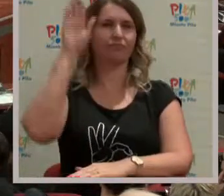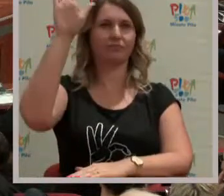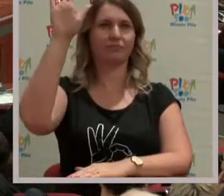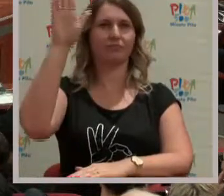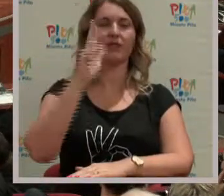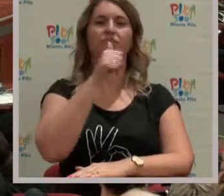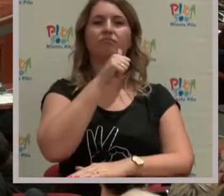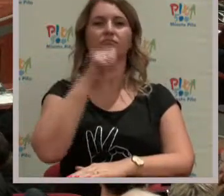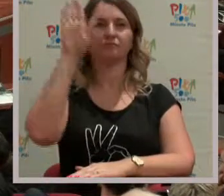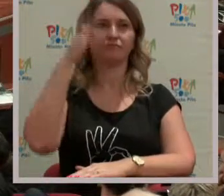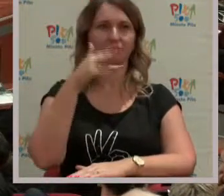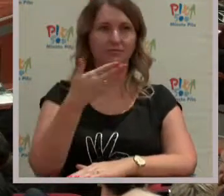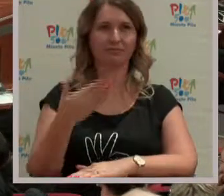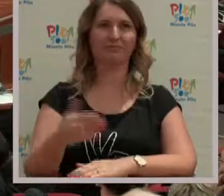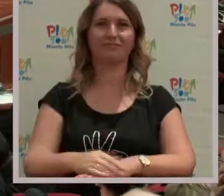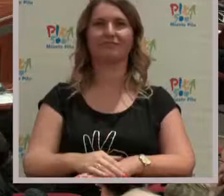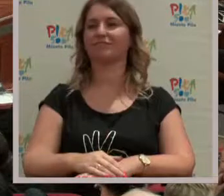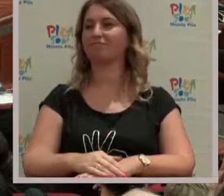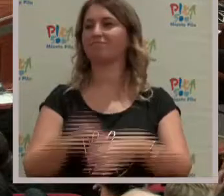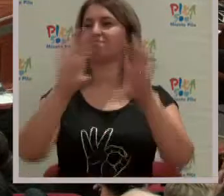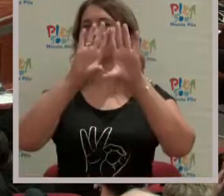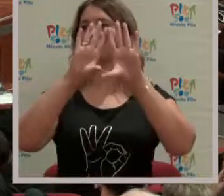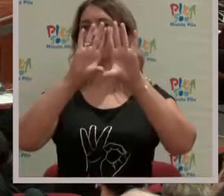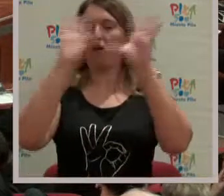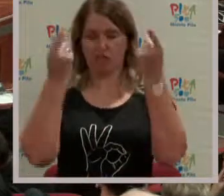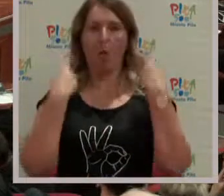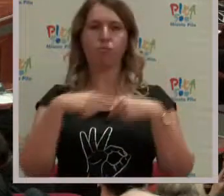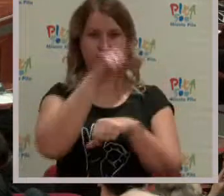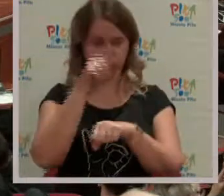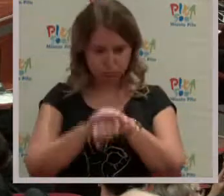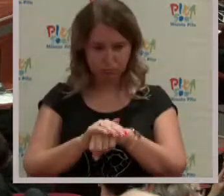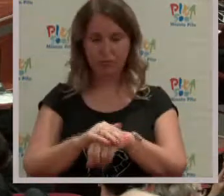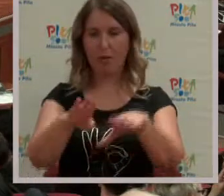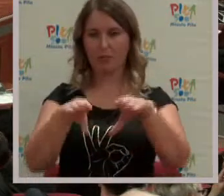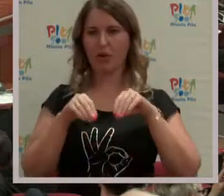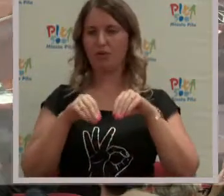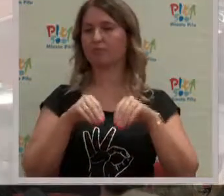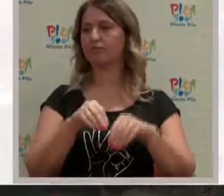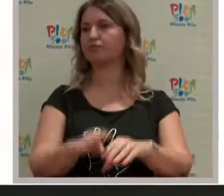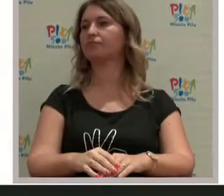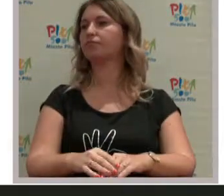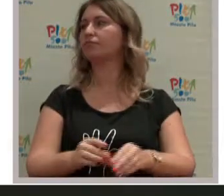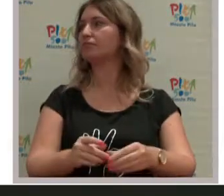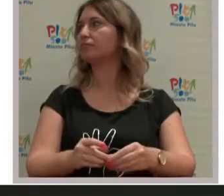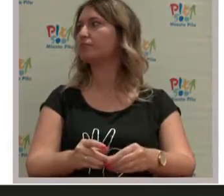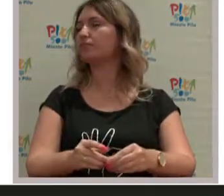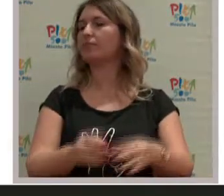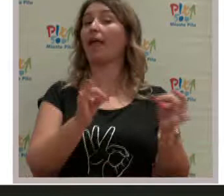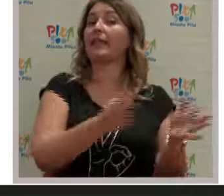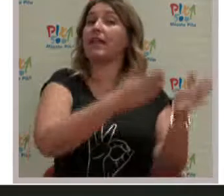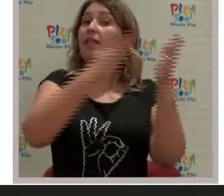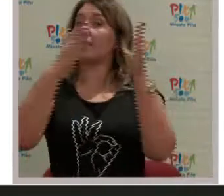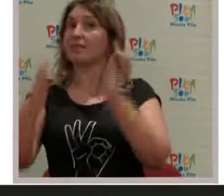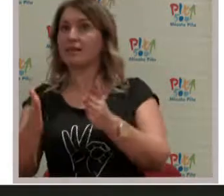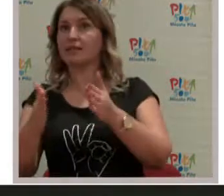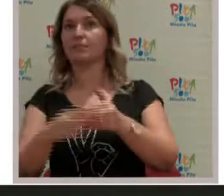Kto się wstrzymał? Dziękuję. Stwierdzam, że wniosek został przyjęty jednomyślnie. Dziękuję serdecznie. Teraz możemy przystąpić do omawiania